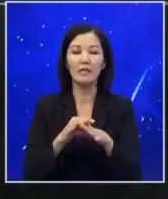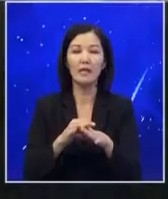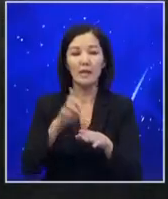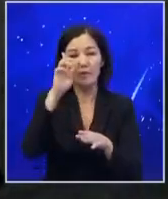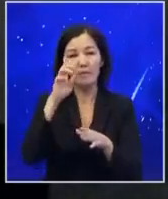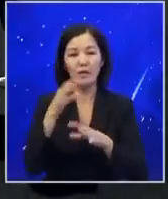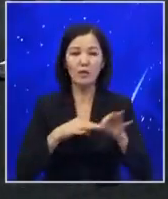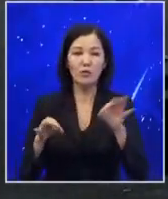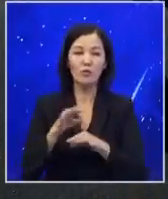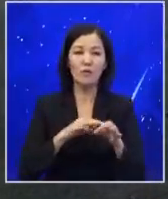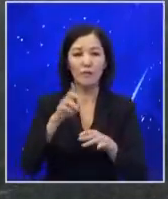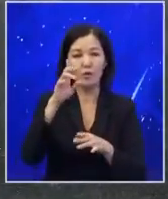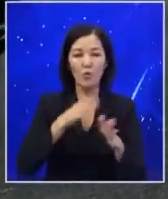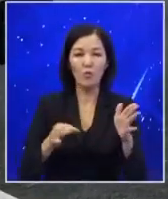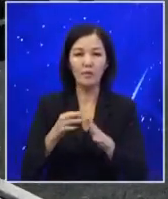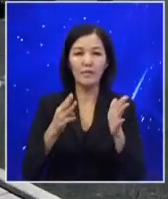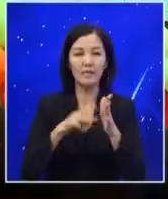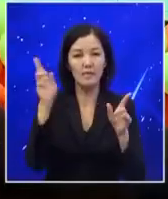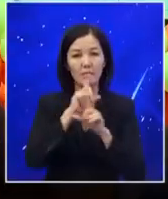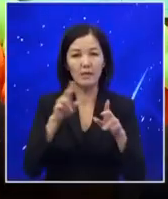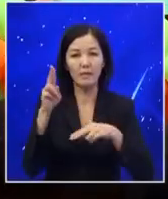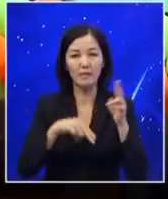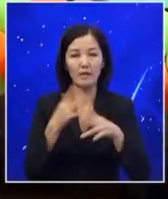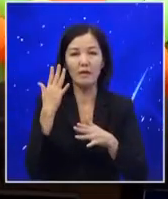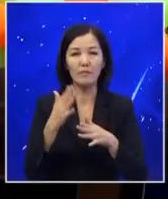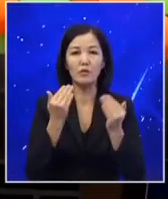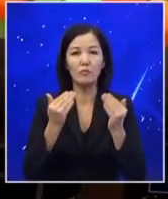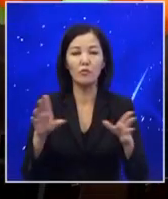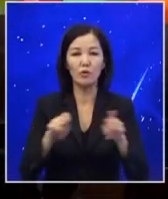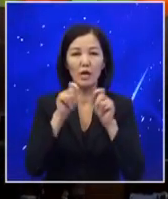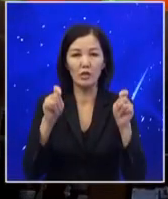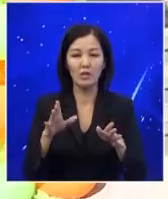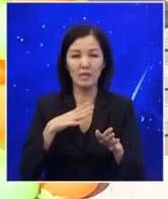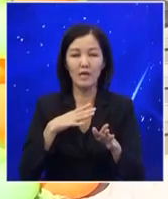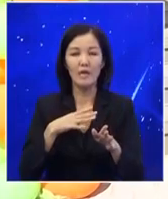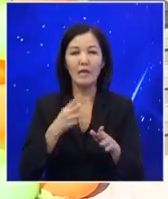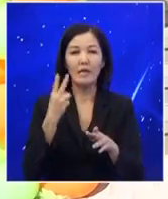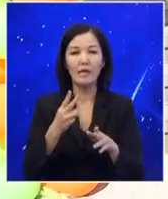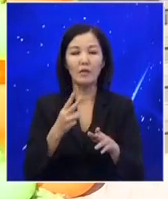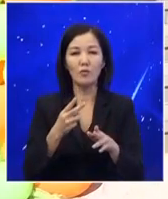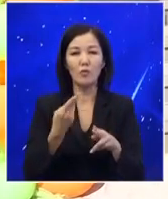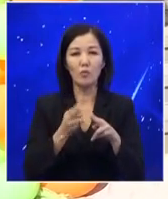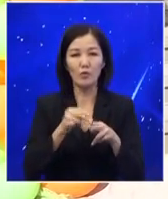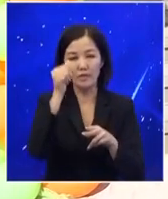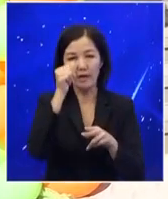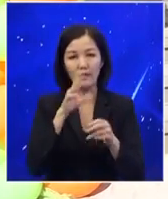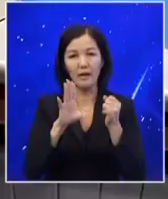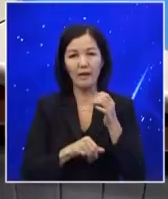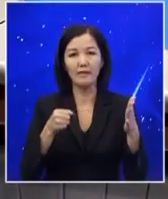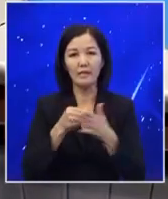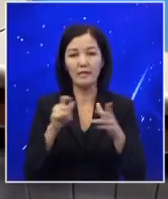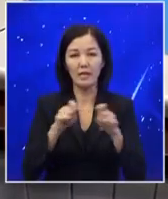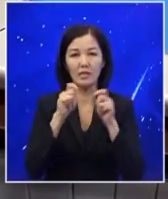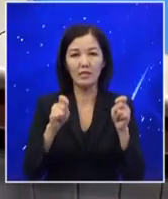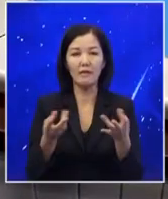мемлекеттік жобамен облыста 8 мектеп салынған. Оның 5-еуі бүгінде қолданысқа берілген. 2-еуі осы айдың аяғына жоспарланса, қалған